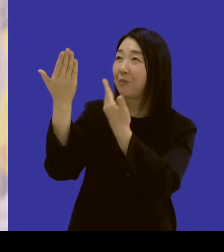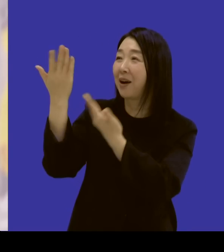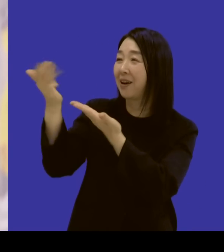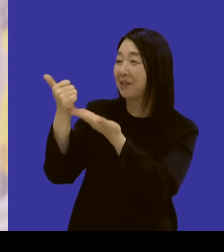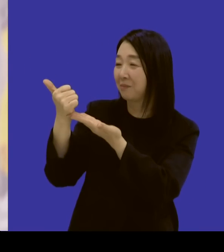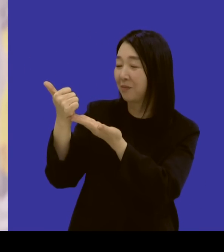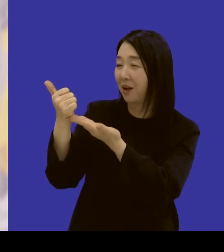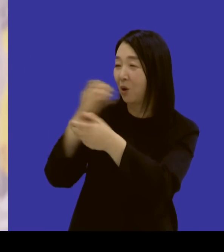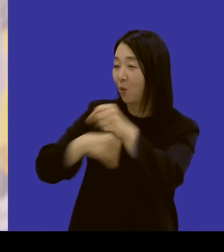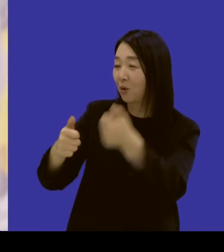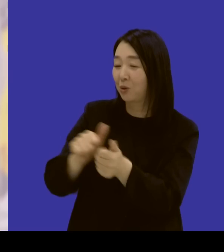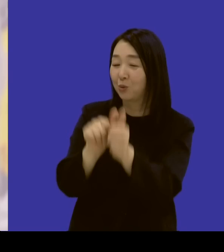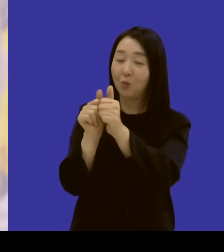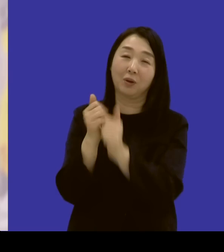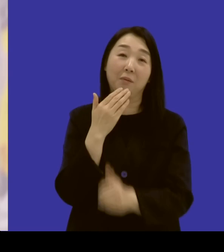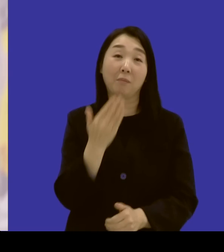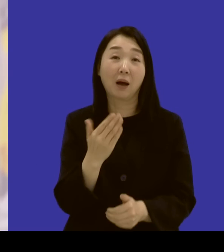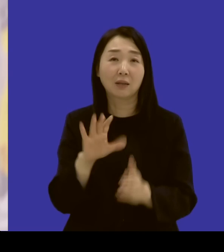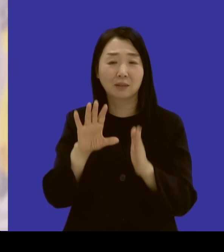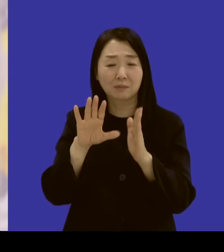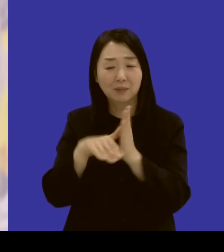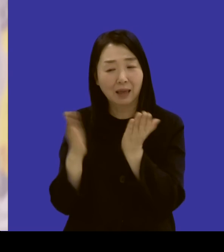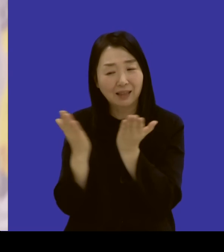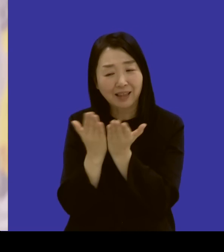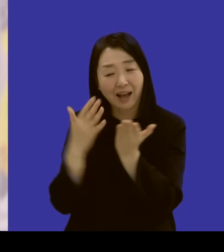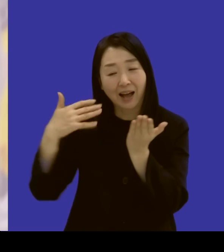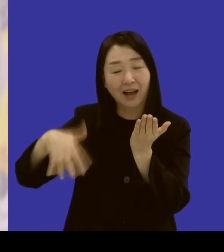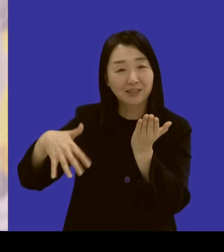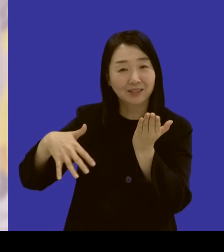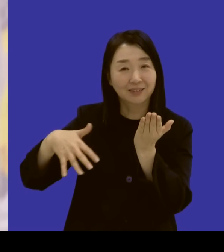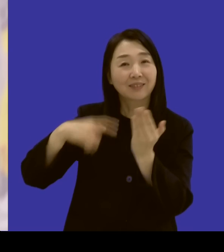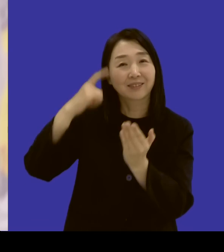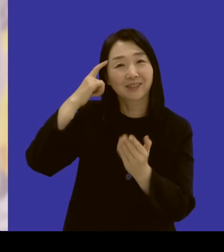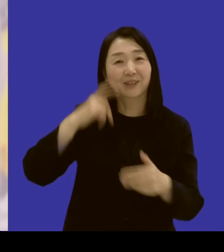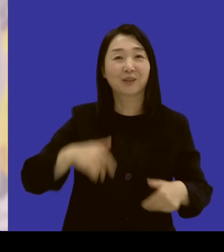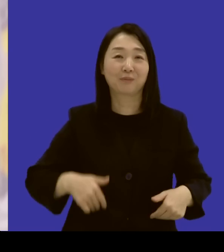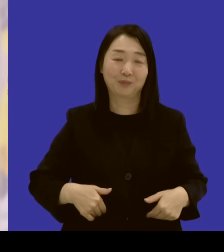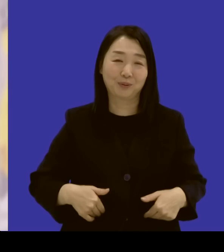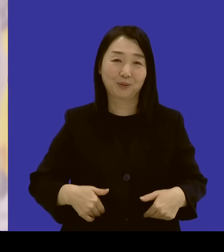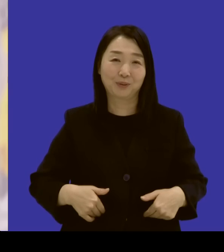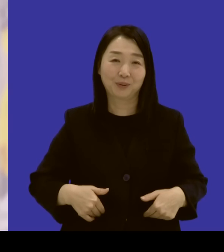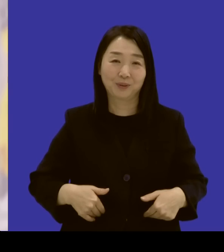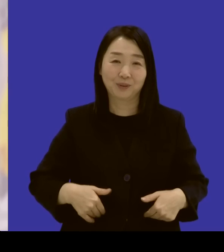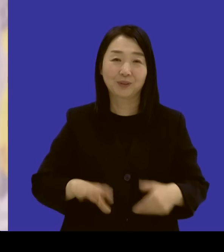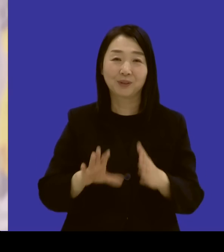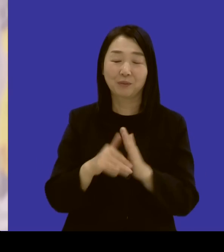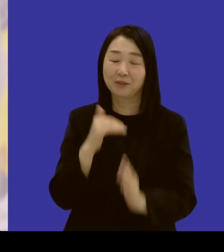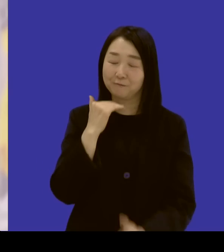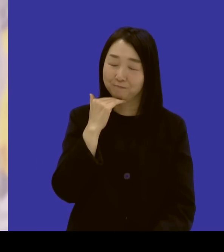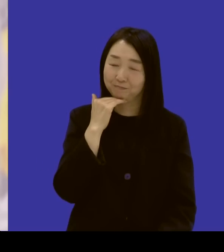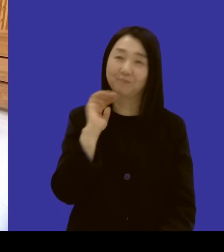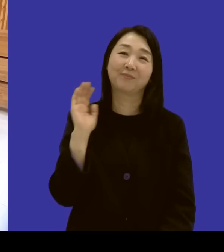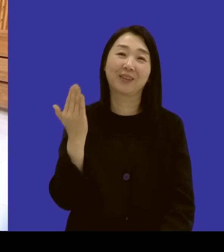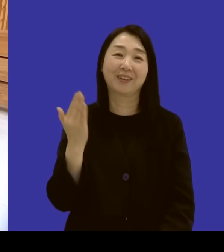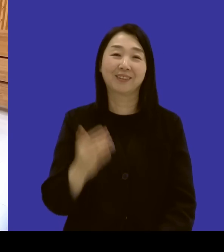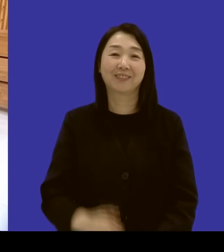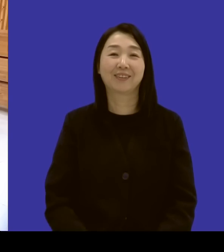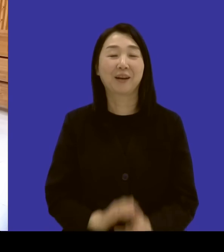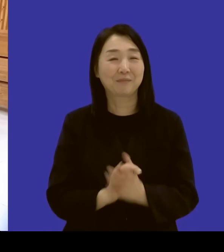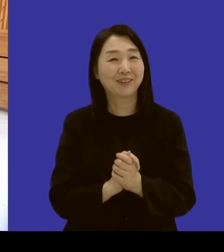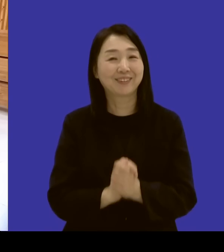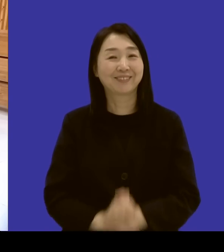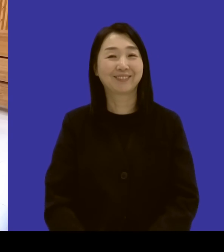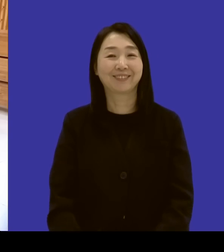동행하는 그리고 지금 이거는 아직 때가 아닌 거라고 그렇게 생각을 하시면서 기다리시면 되는 것 같습니다.